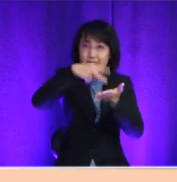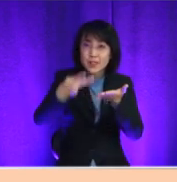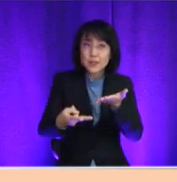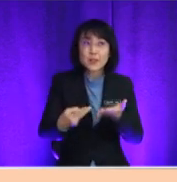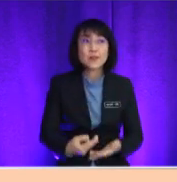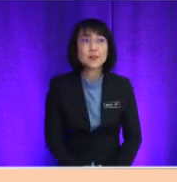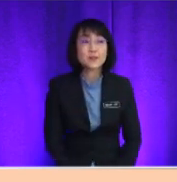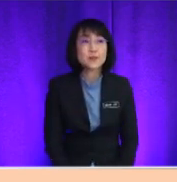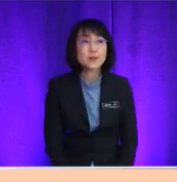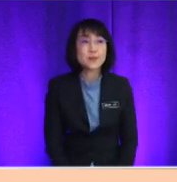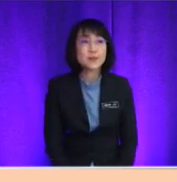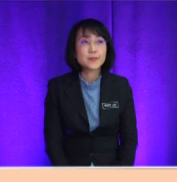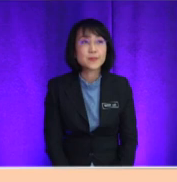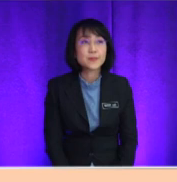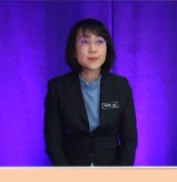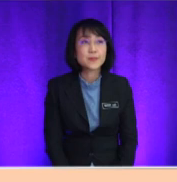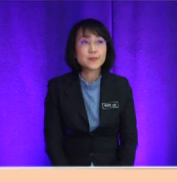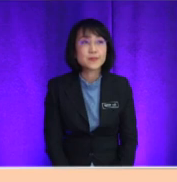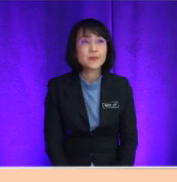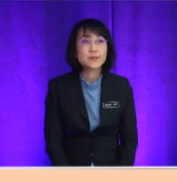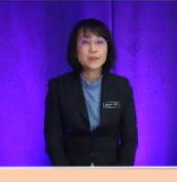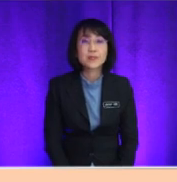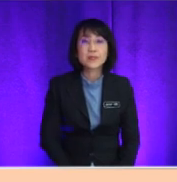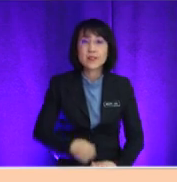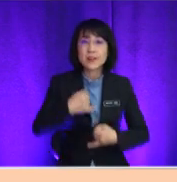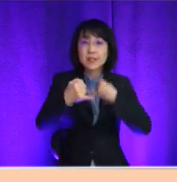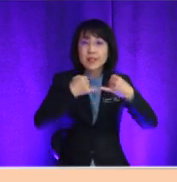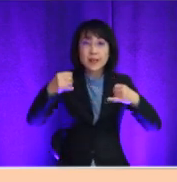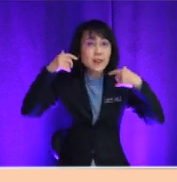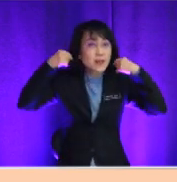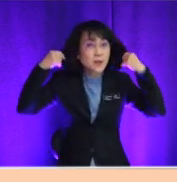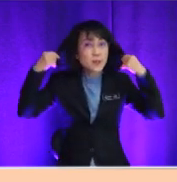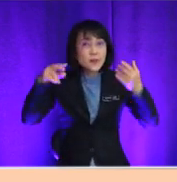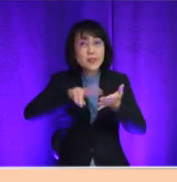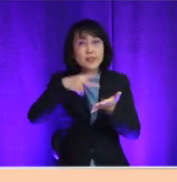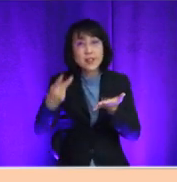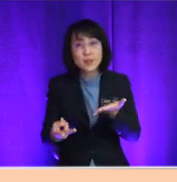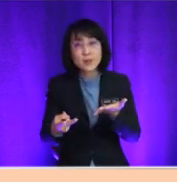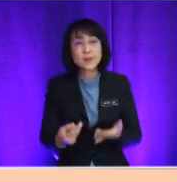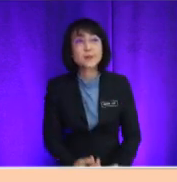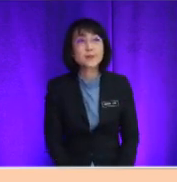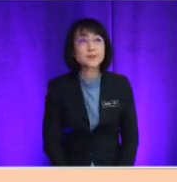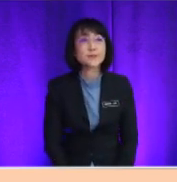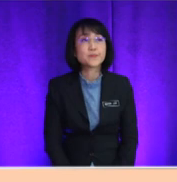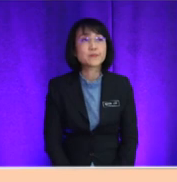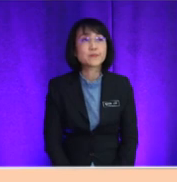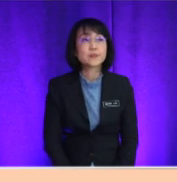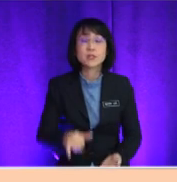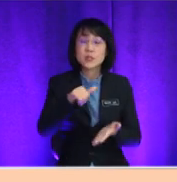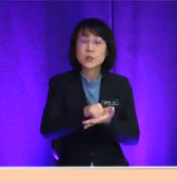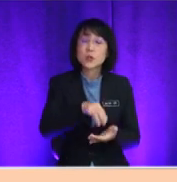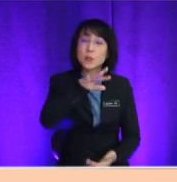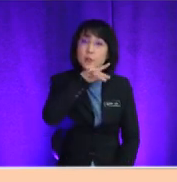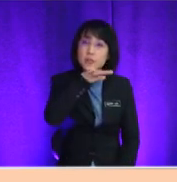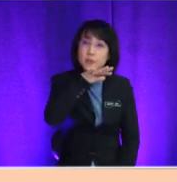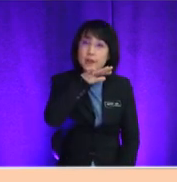jadi kadang-kadang bener-bener itu adalah pencemaran dari segi